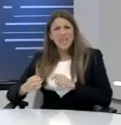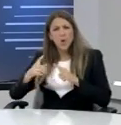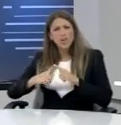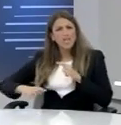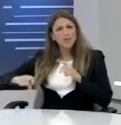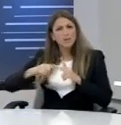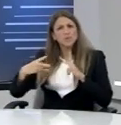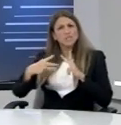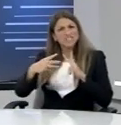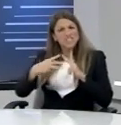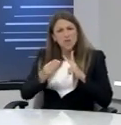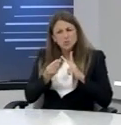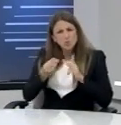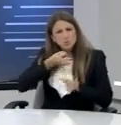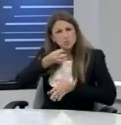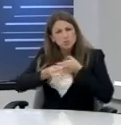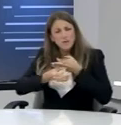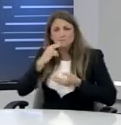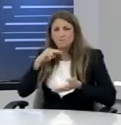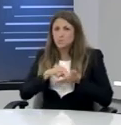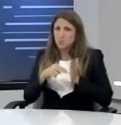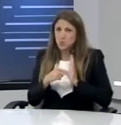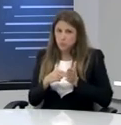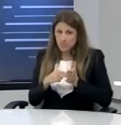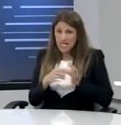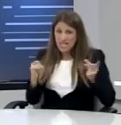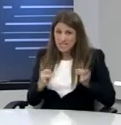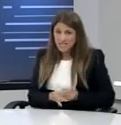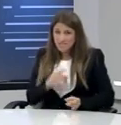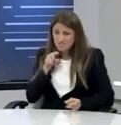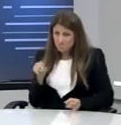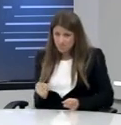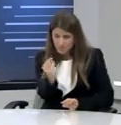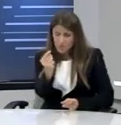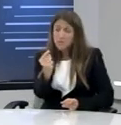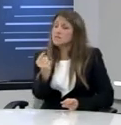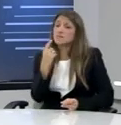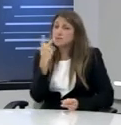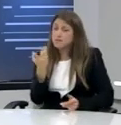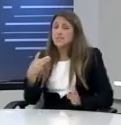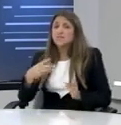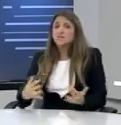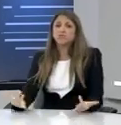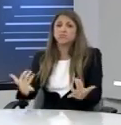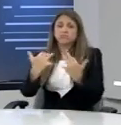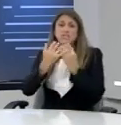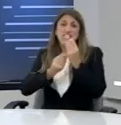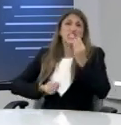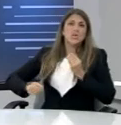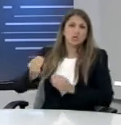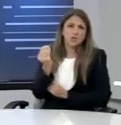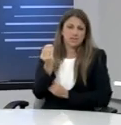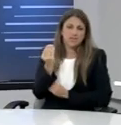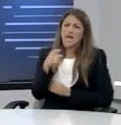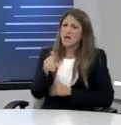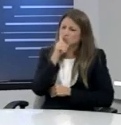Συριακό, διότι θα έχει επιπτώσεις στις ροές. Ούτε fake news, ούτε ψέματα. Και σας λέω,